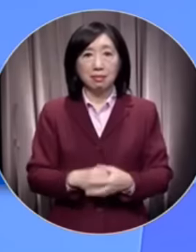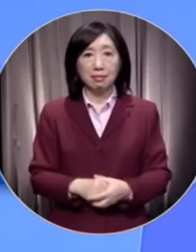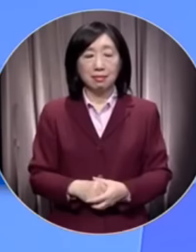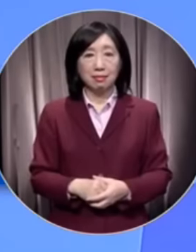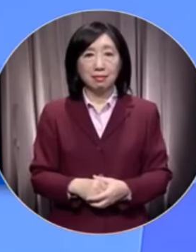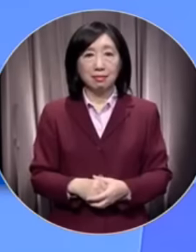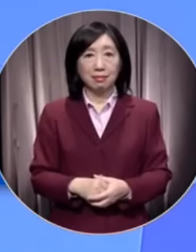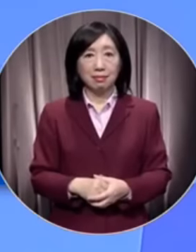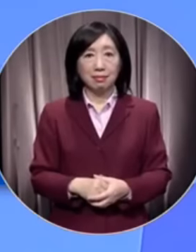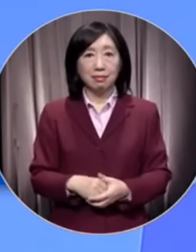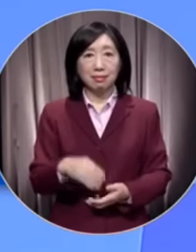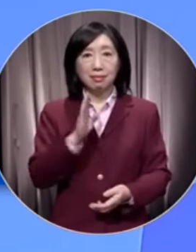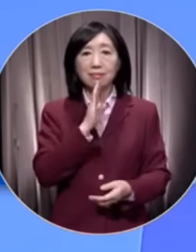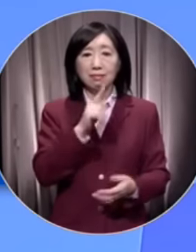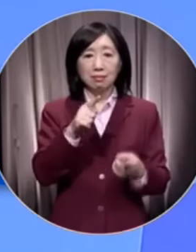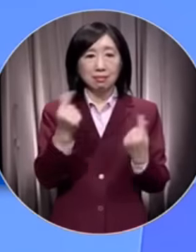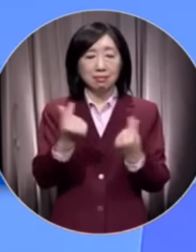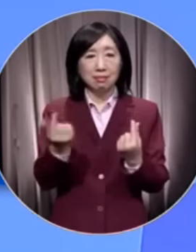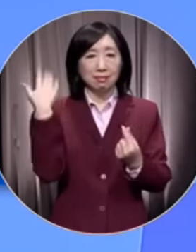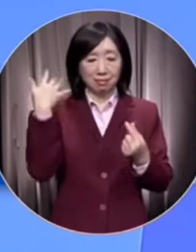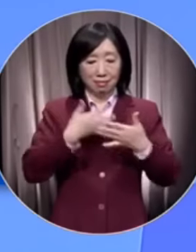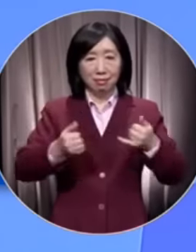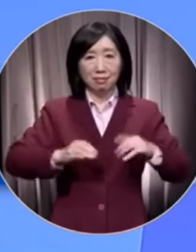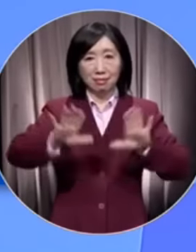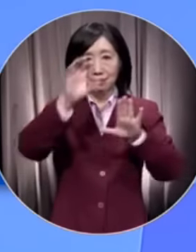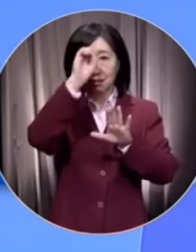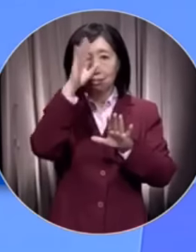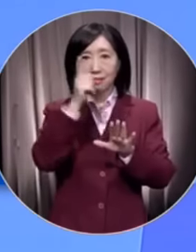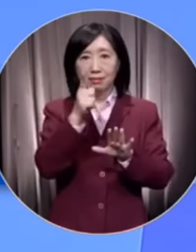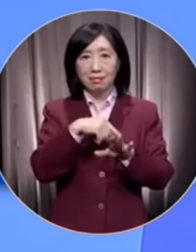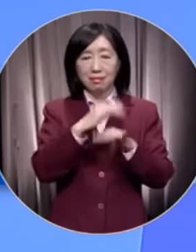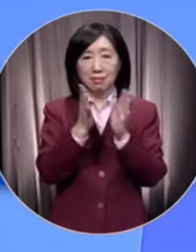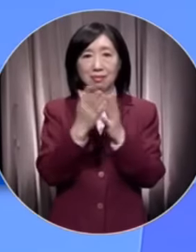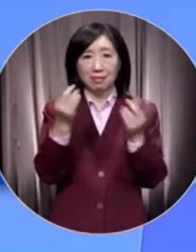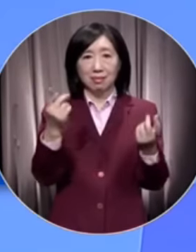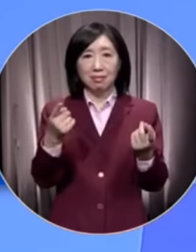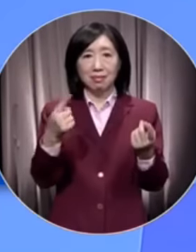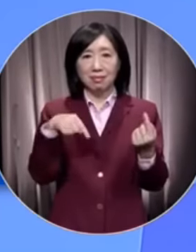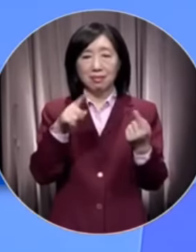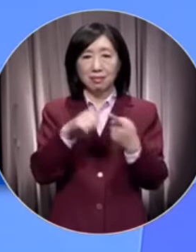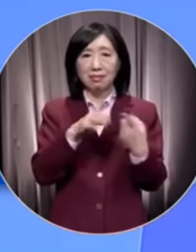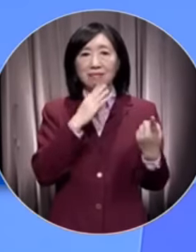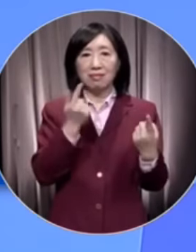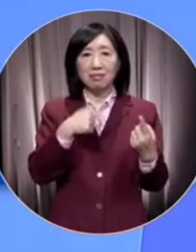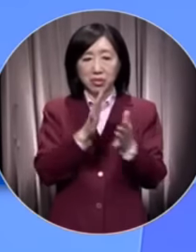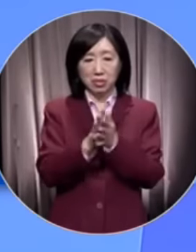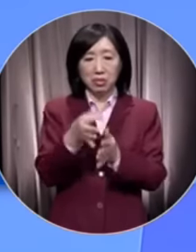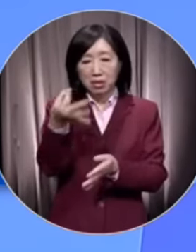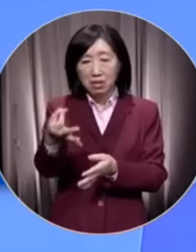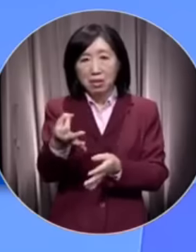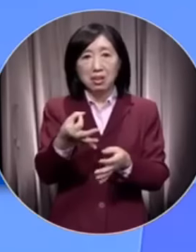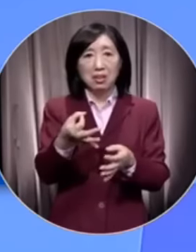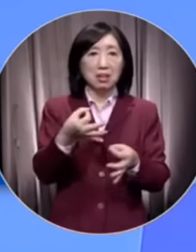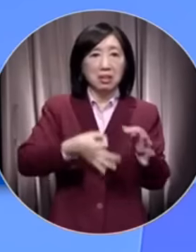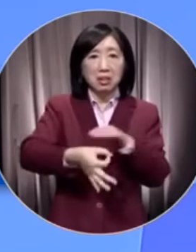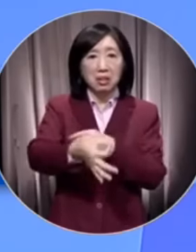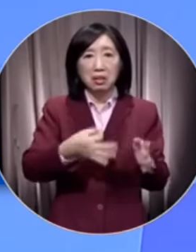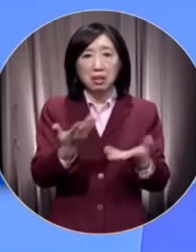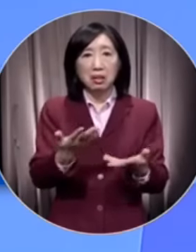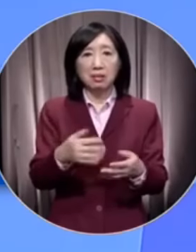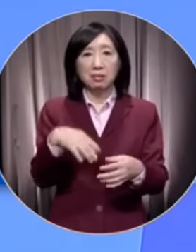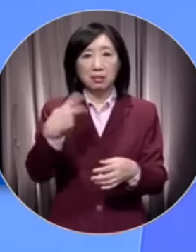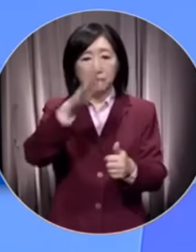回过去民进党所主张的烽火外交、金钱外交吗？第三，募兵